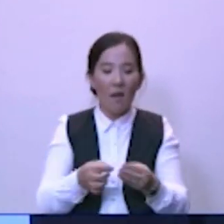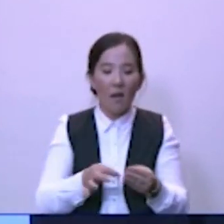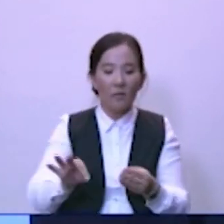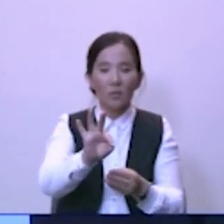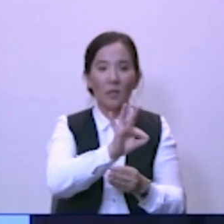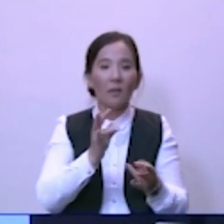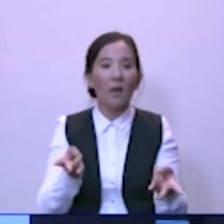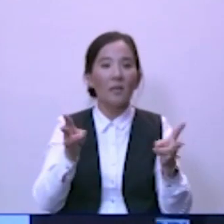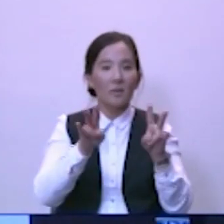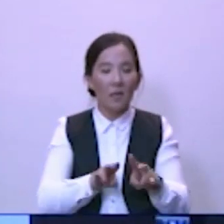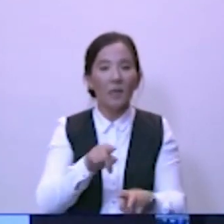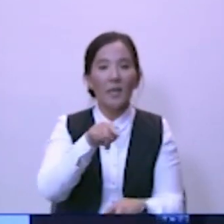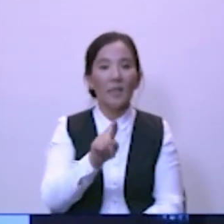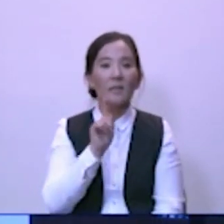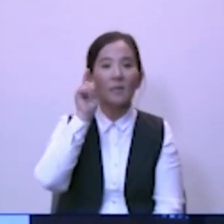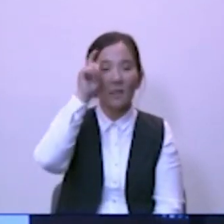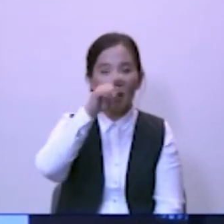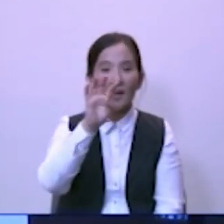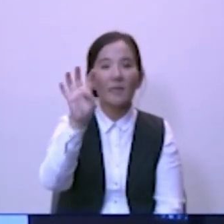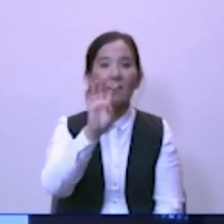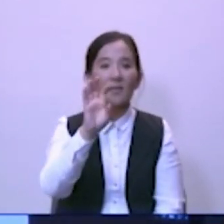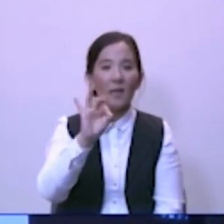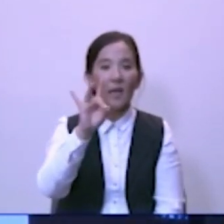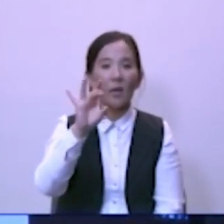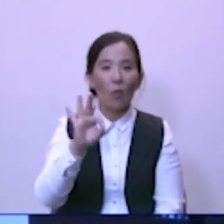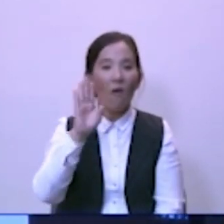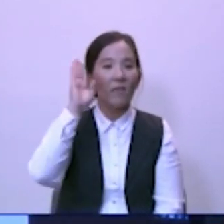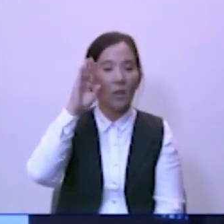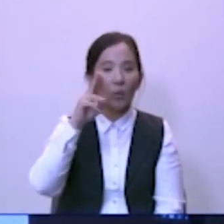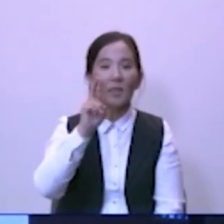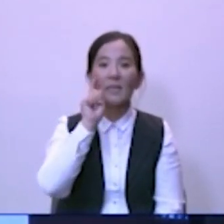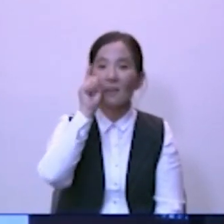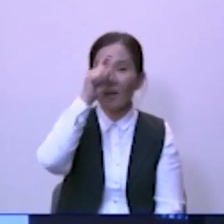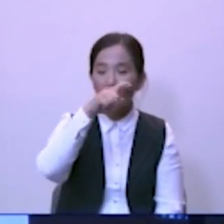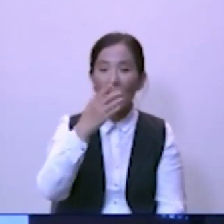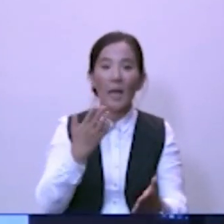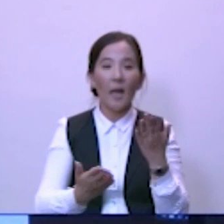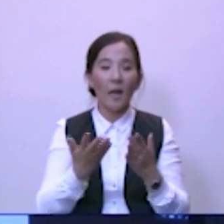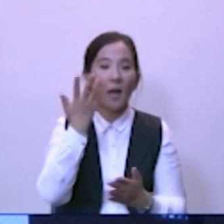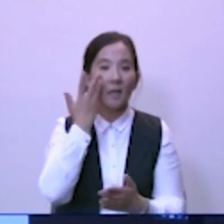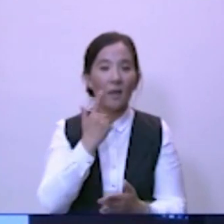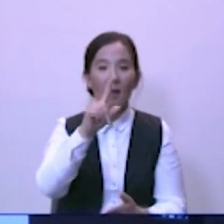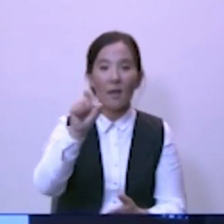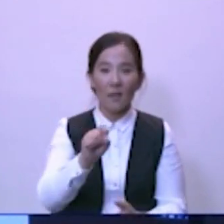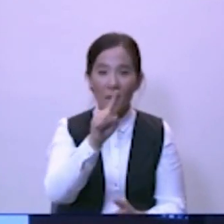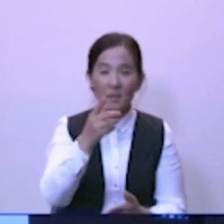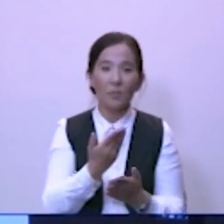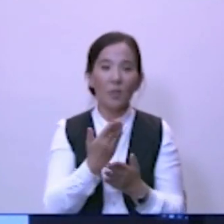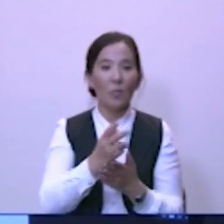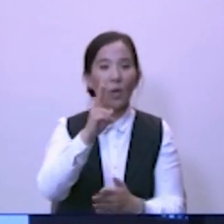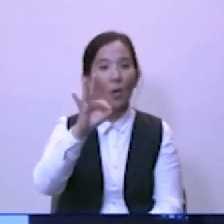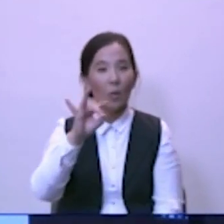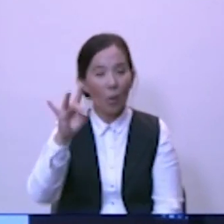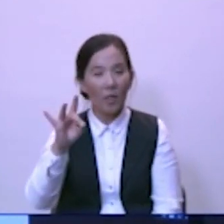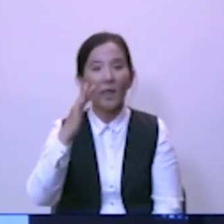сероводородная кислота у нас есть такой вид кислот то есть когда мы берем газы например hla водород или